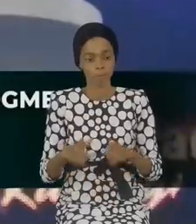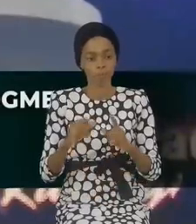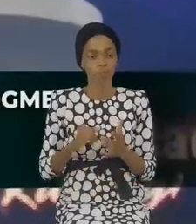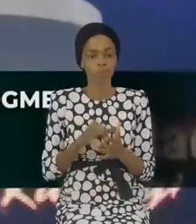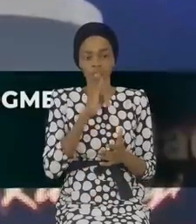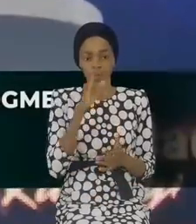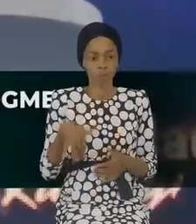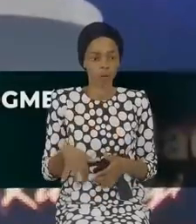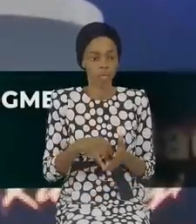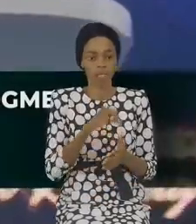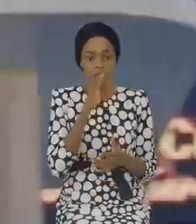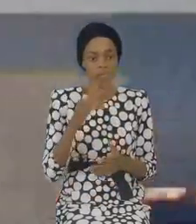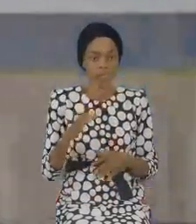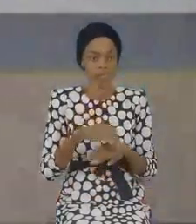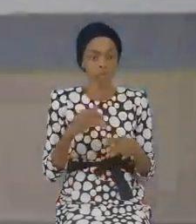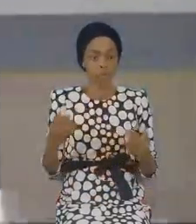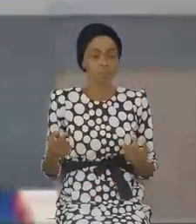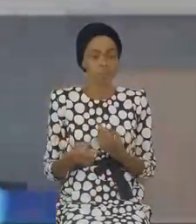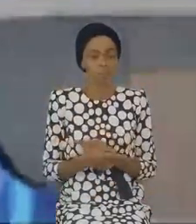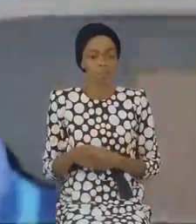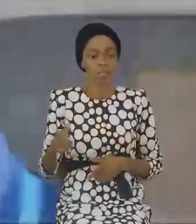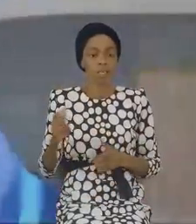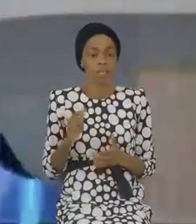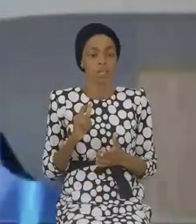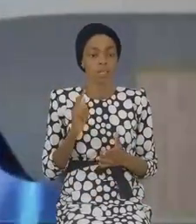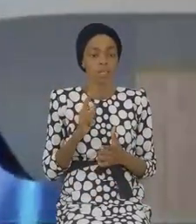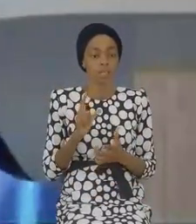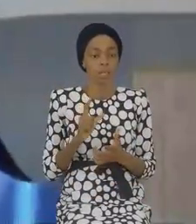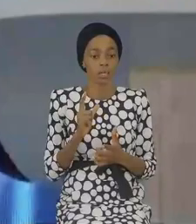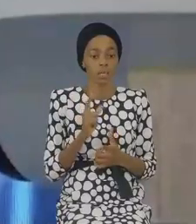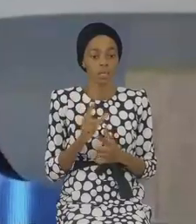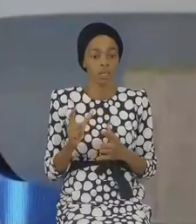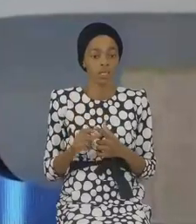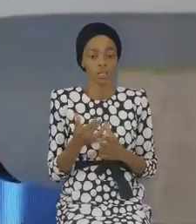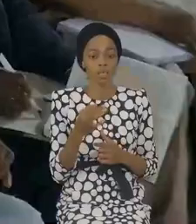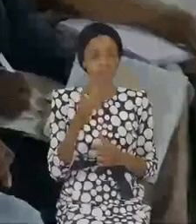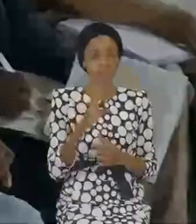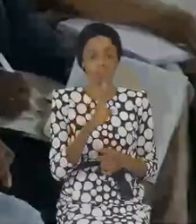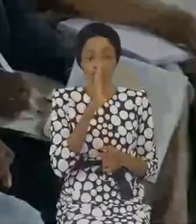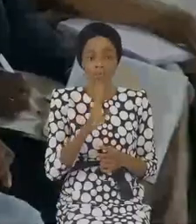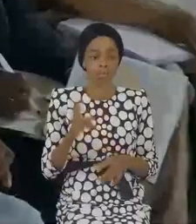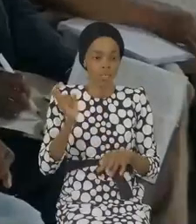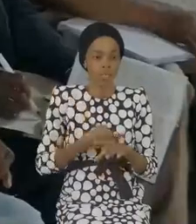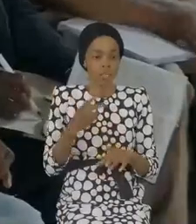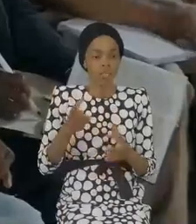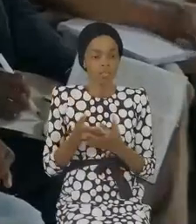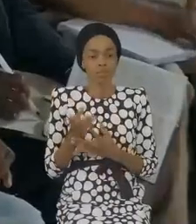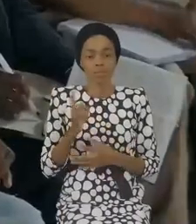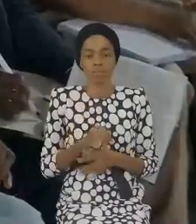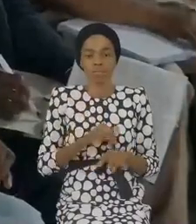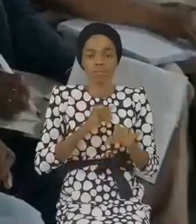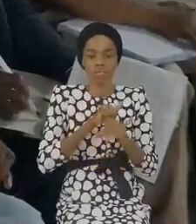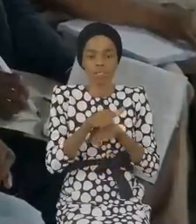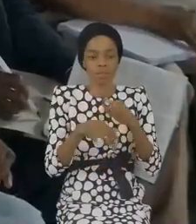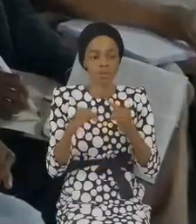ne s'endurcisse par la séduction du péché. Verset 14, car nous sommes